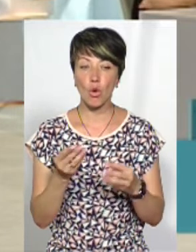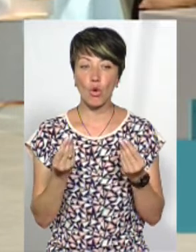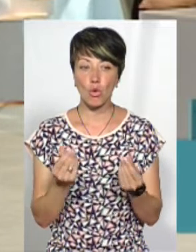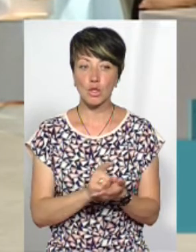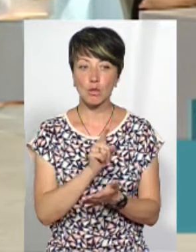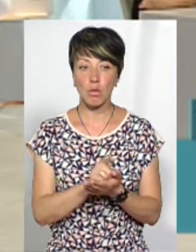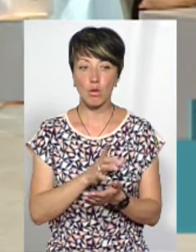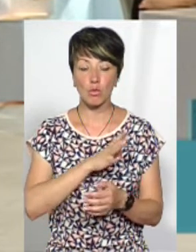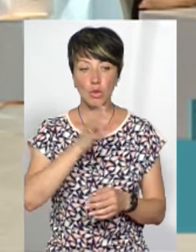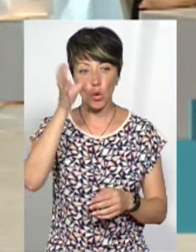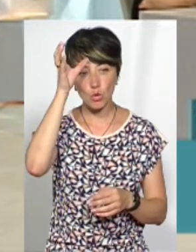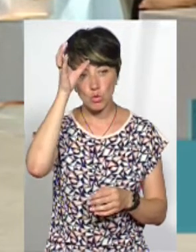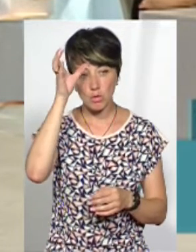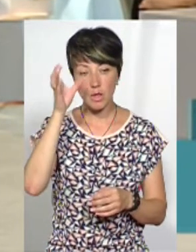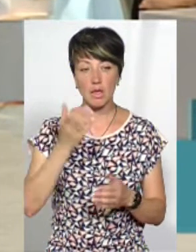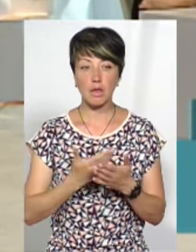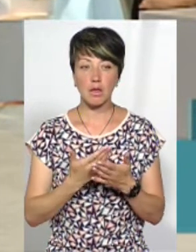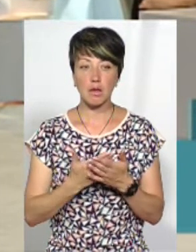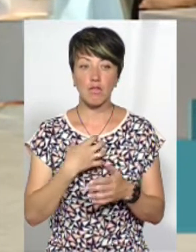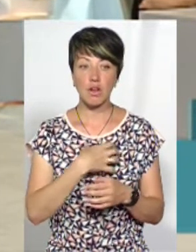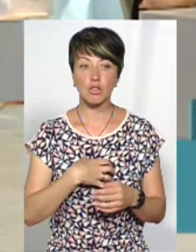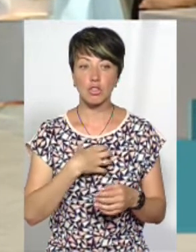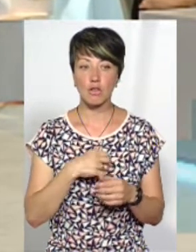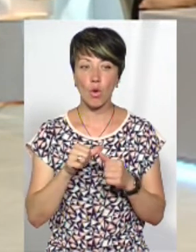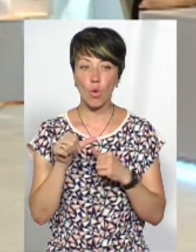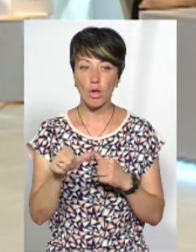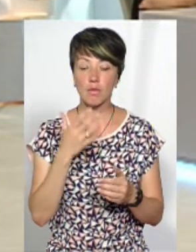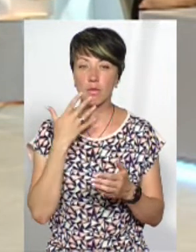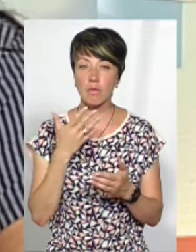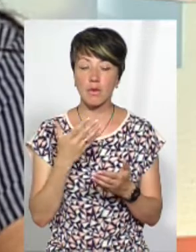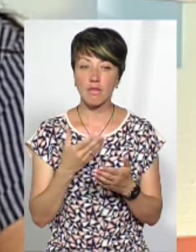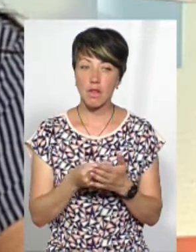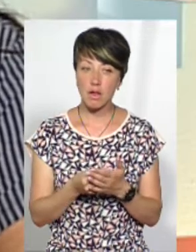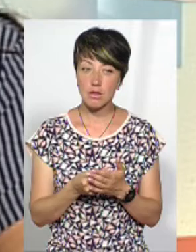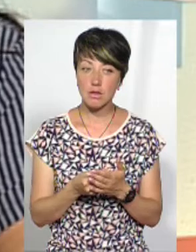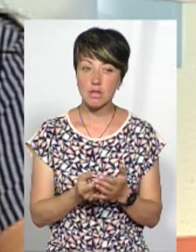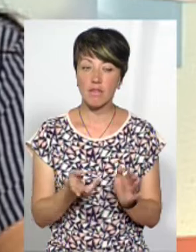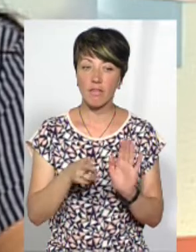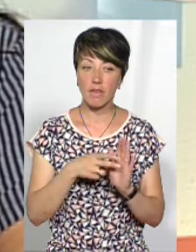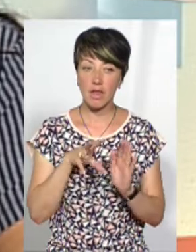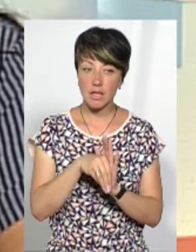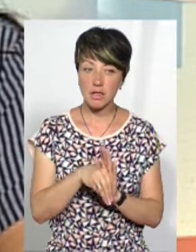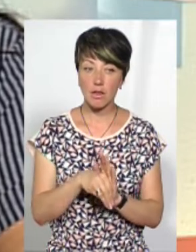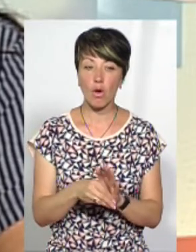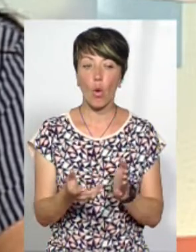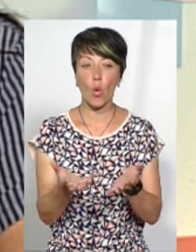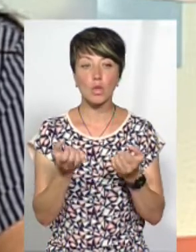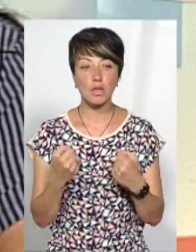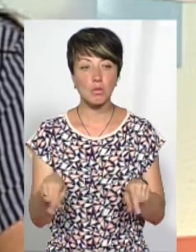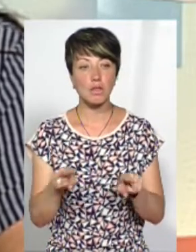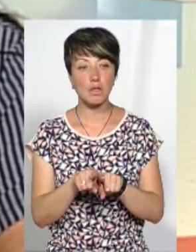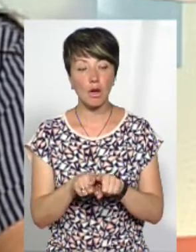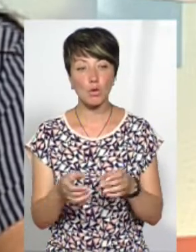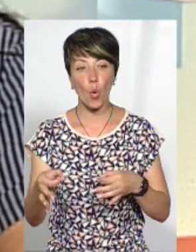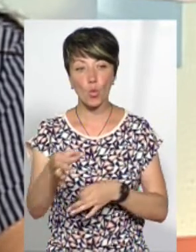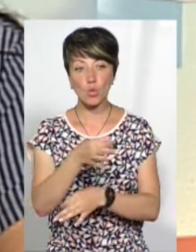гроші мають бути розумні, тобто дуже важливо, окрім власне там внесків інвесторів, отримувати також